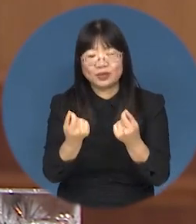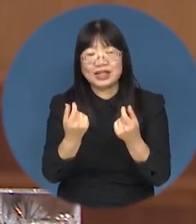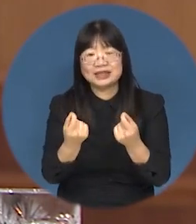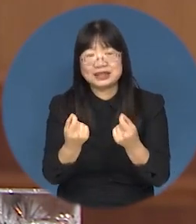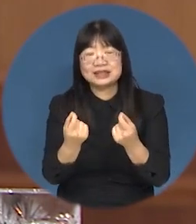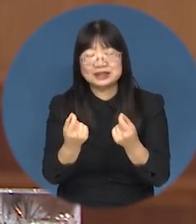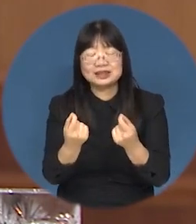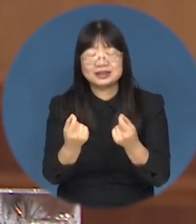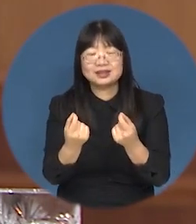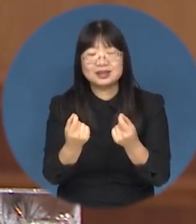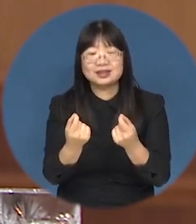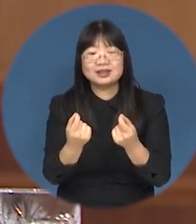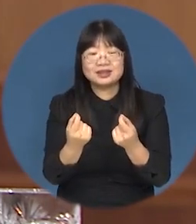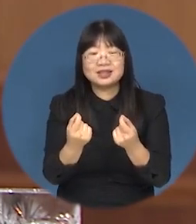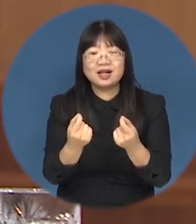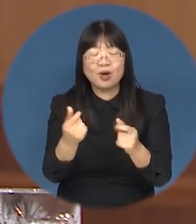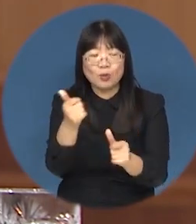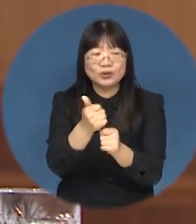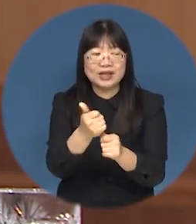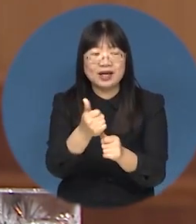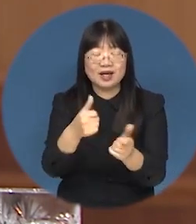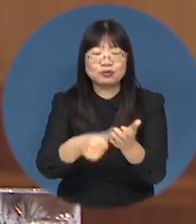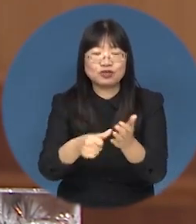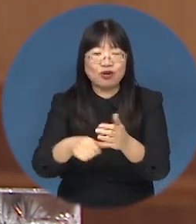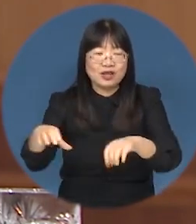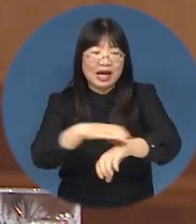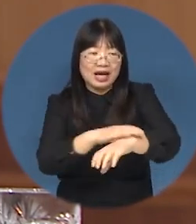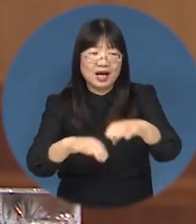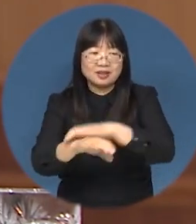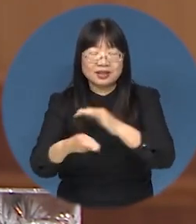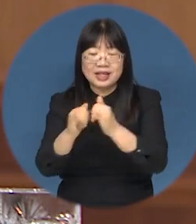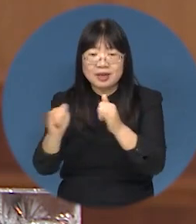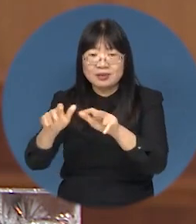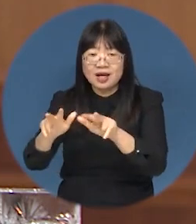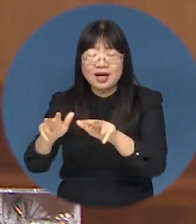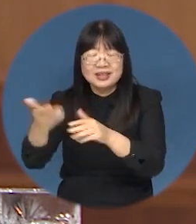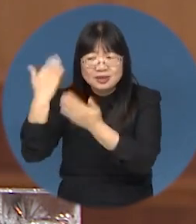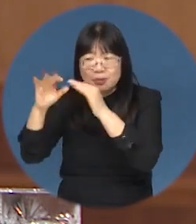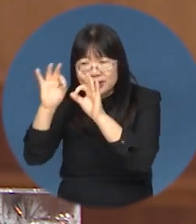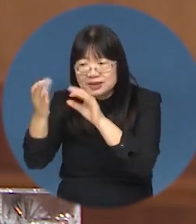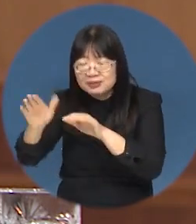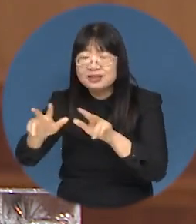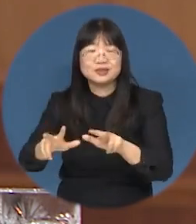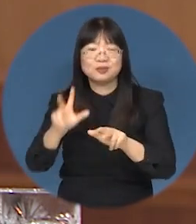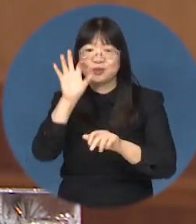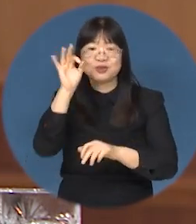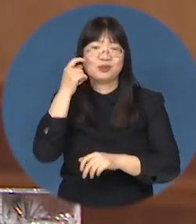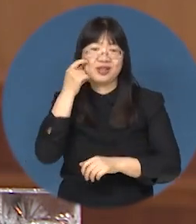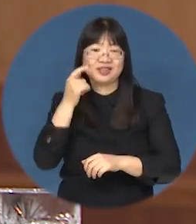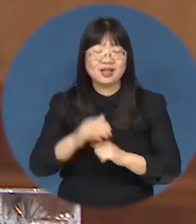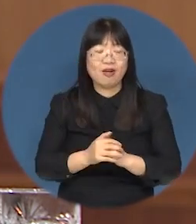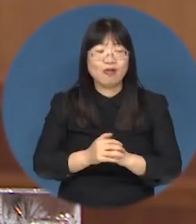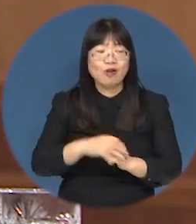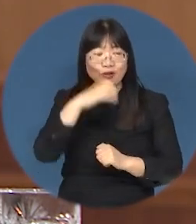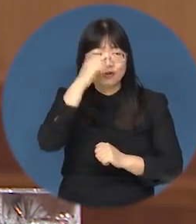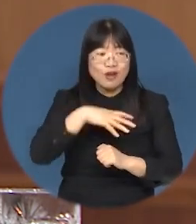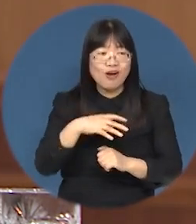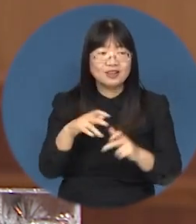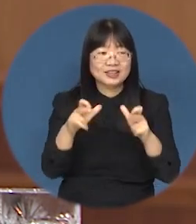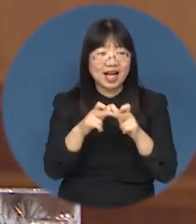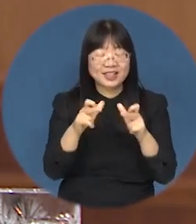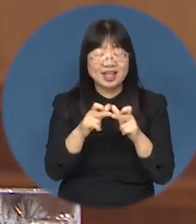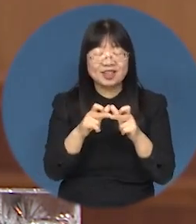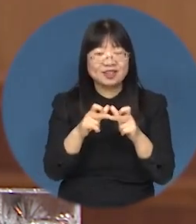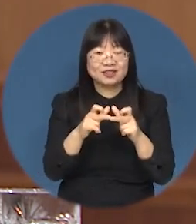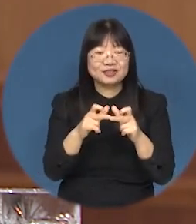예전에는 볼 수 있었는데 요즘 못 본다. 바로 요즘 우리 모두와 똑같이 일상에서 주변에 계시구나. 그렇게 만든